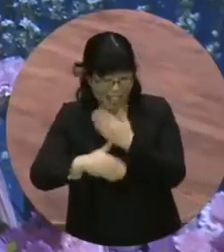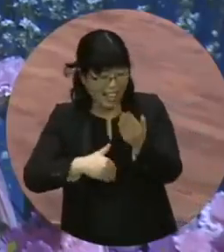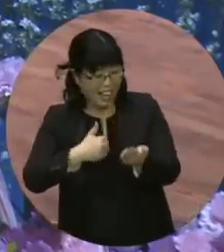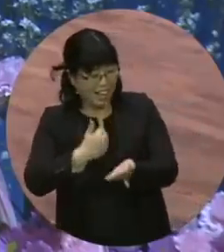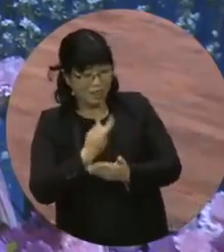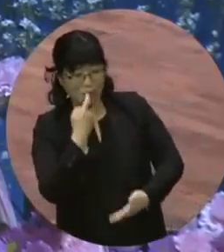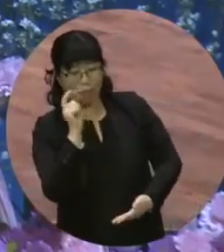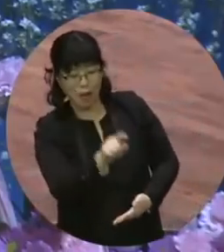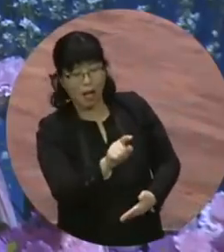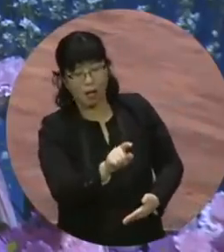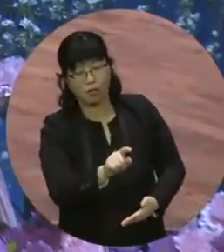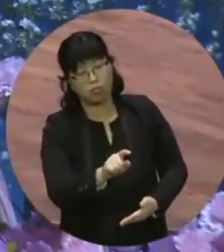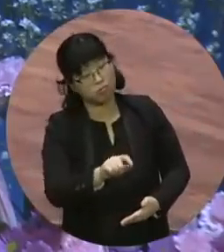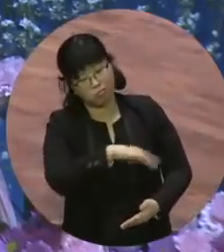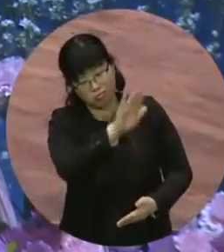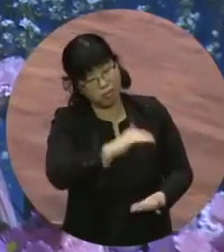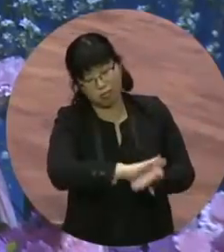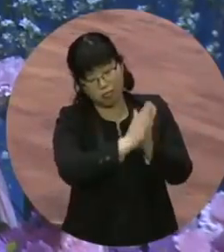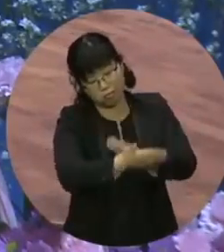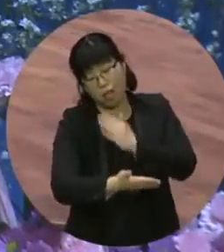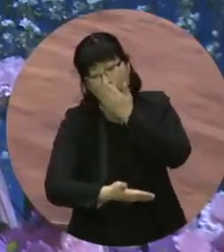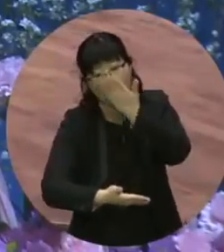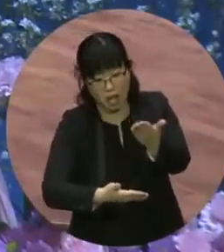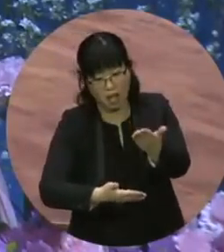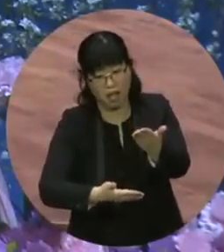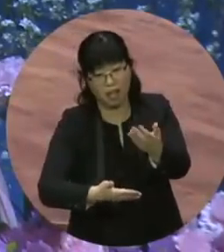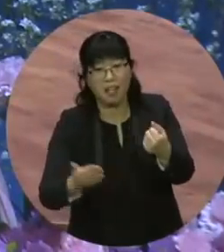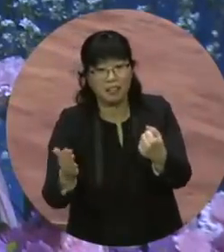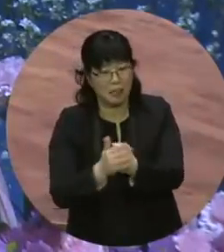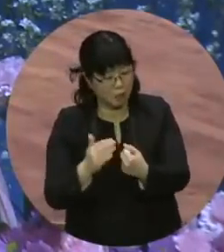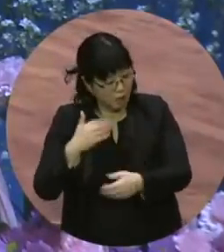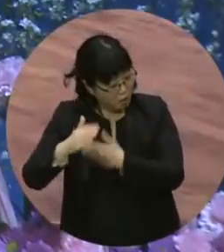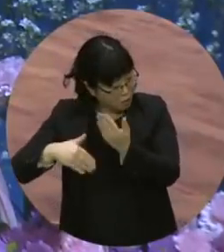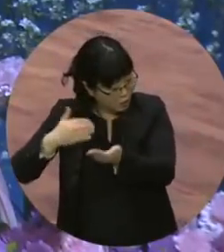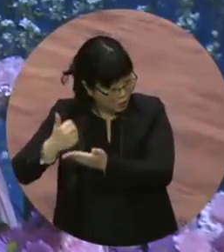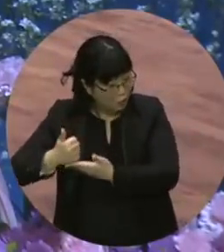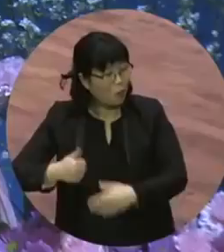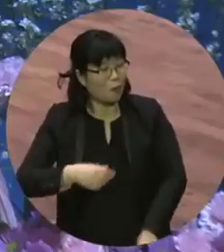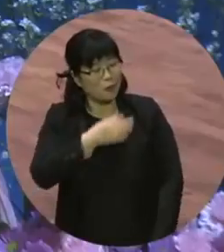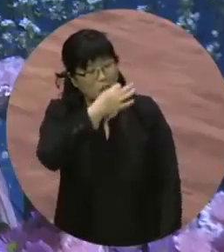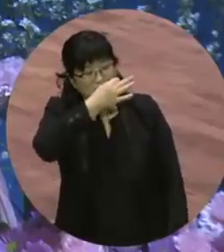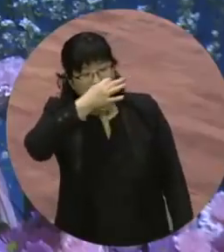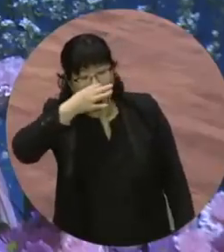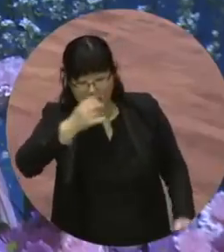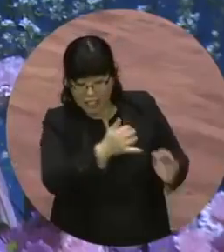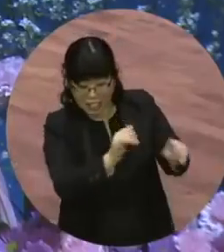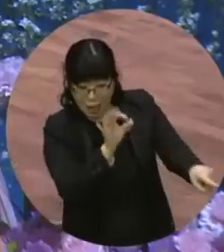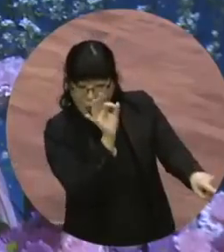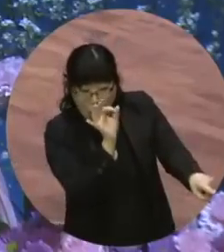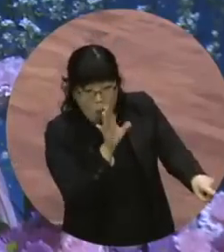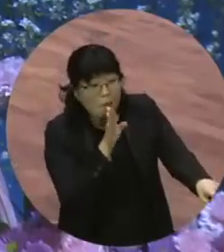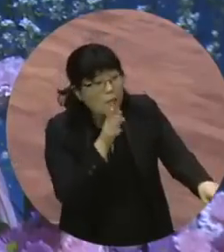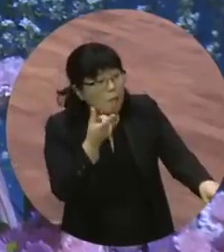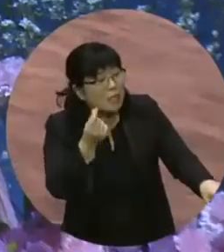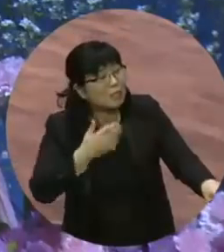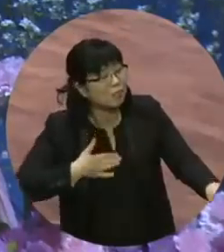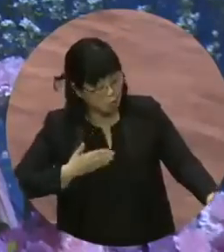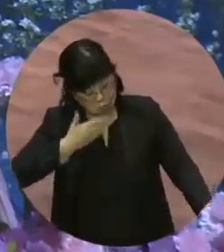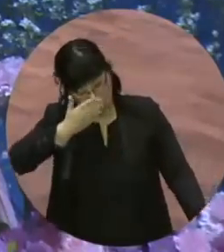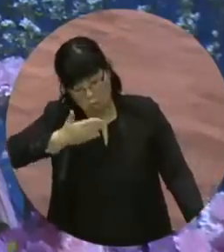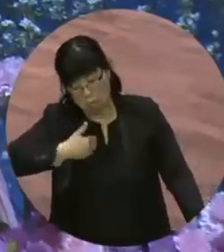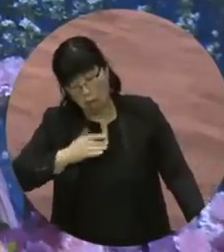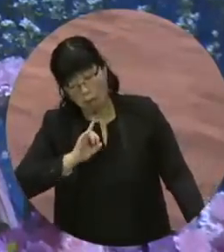이걸 체험했기 때문에 그래요. 스포츠 목사님. 자, 여러분이 잘 아는 이 꿀벌 있죠,